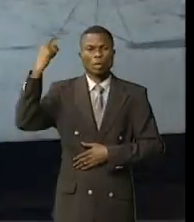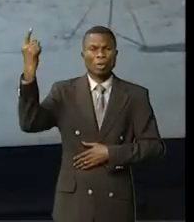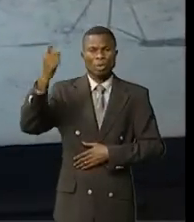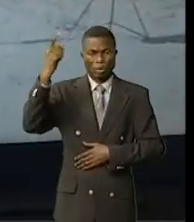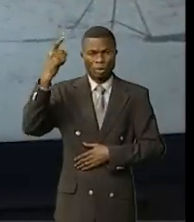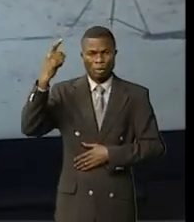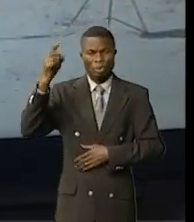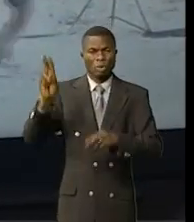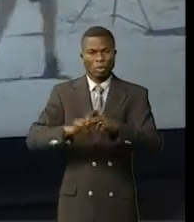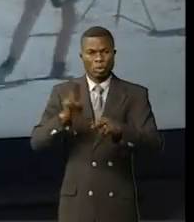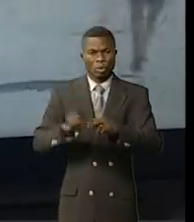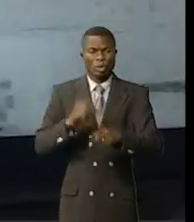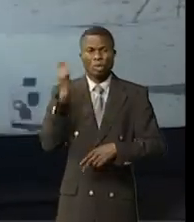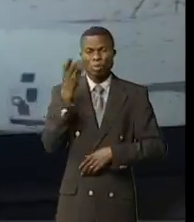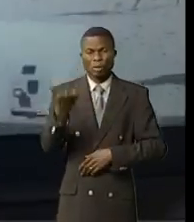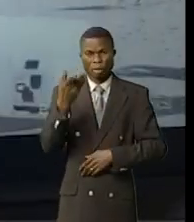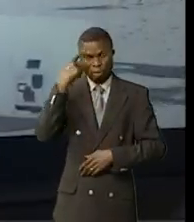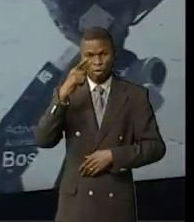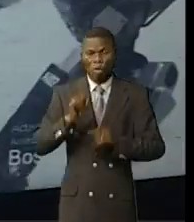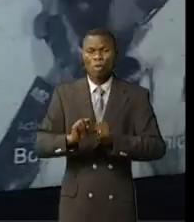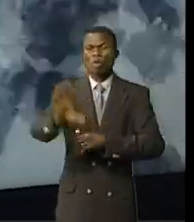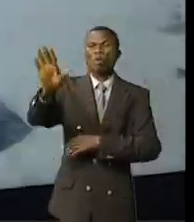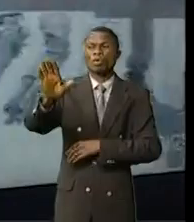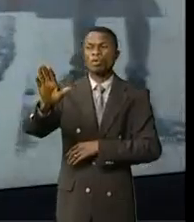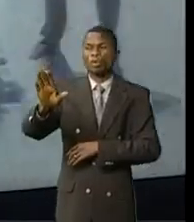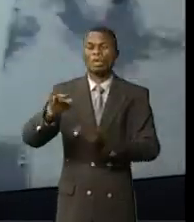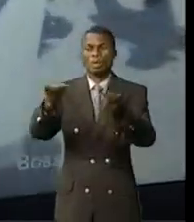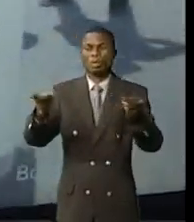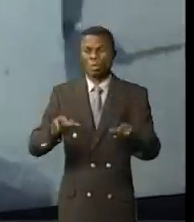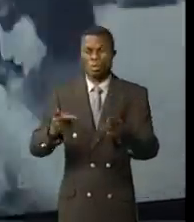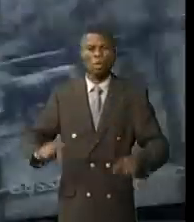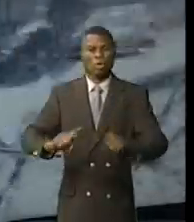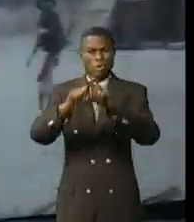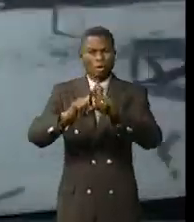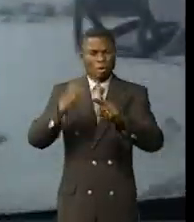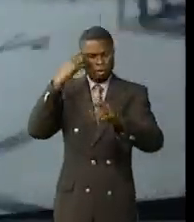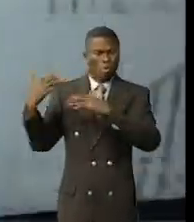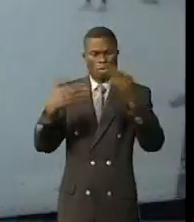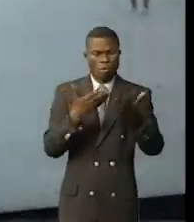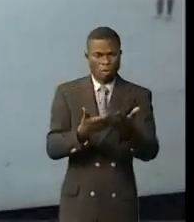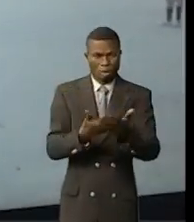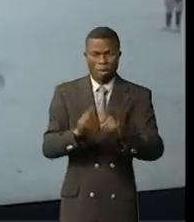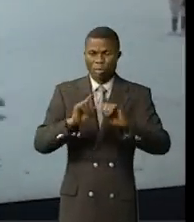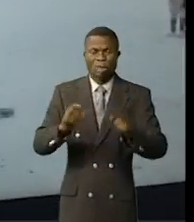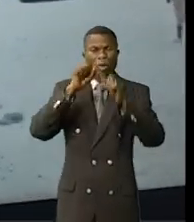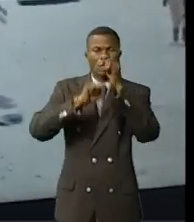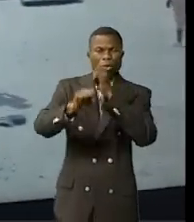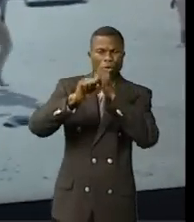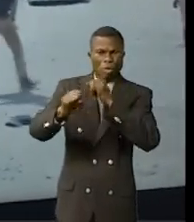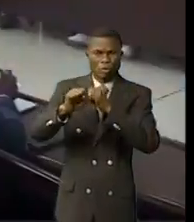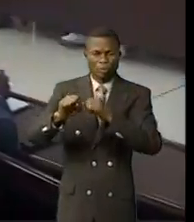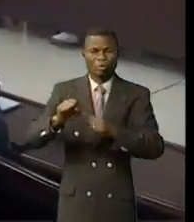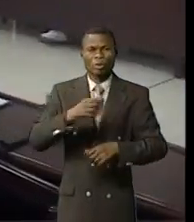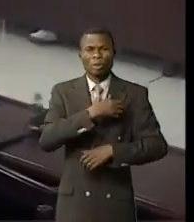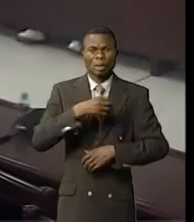sont en train de les fabriquer afin de les larguer sur les terrains des conflits ou des guerres. D'où cette campagne dirigée par Will